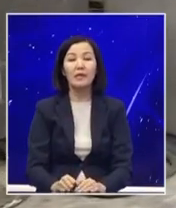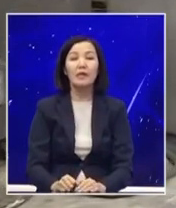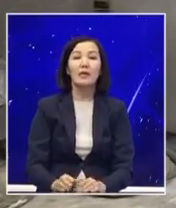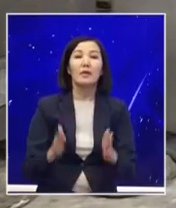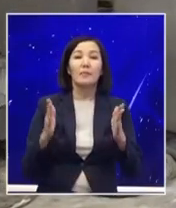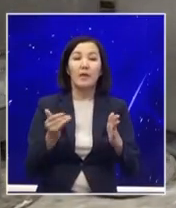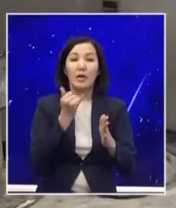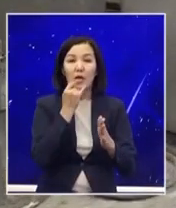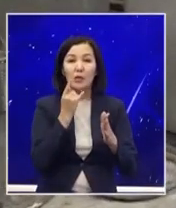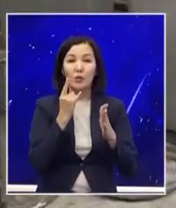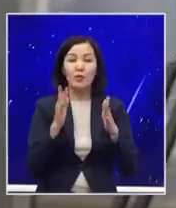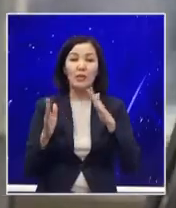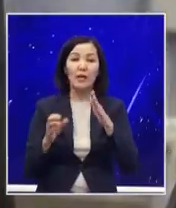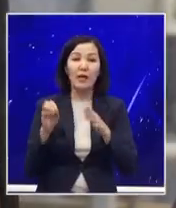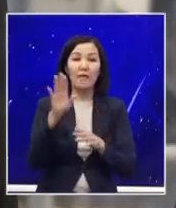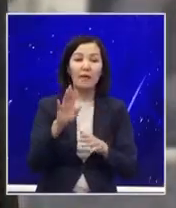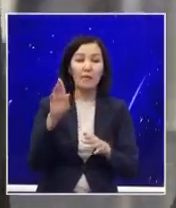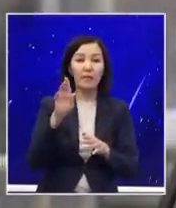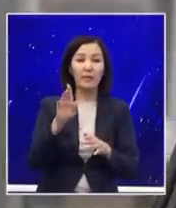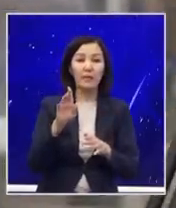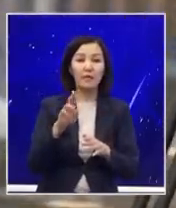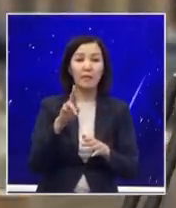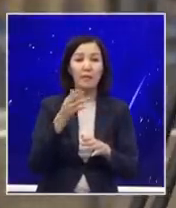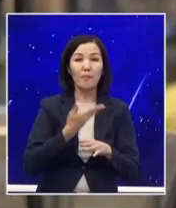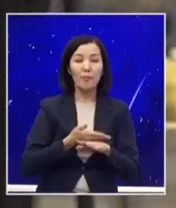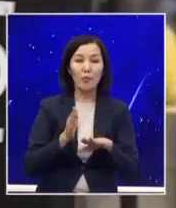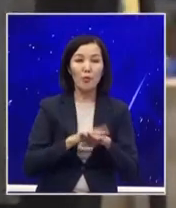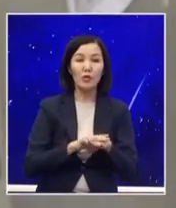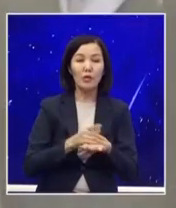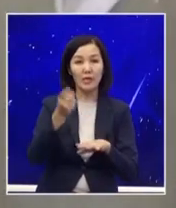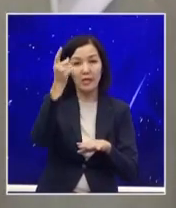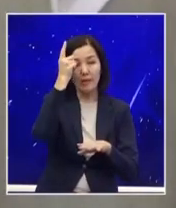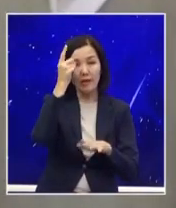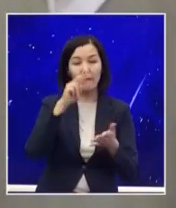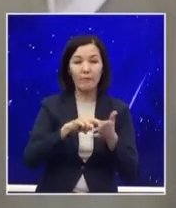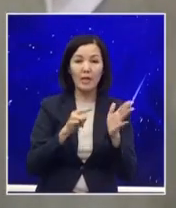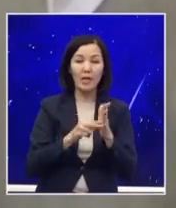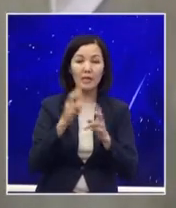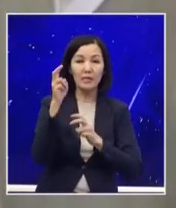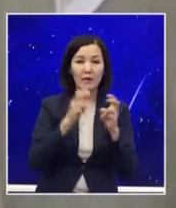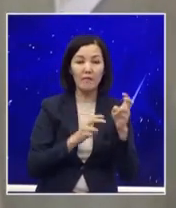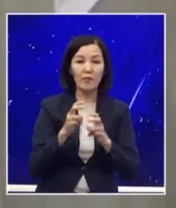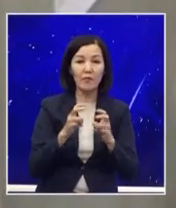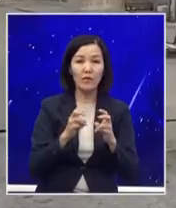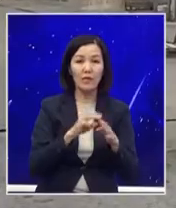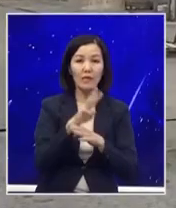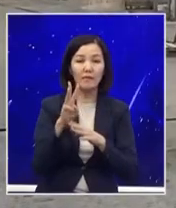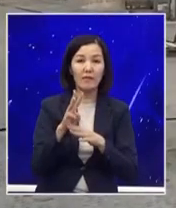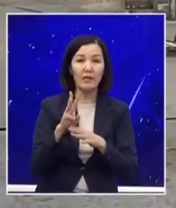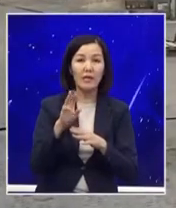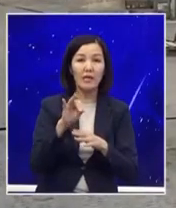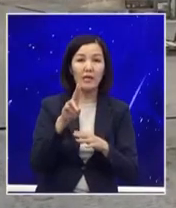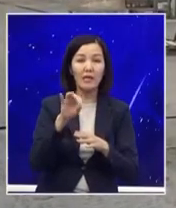«Кайнар» поставляется в такие европейские страны, как Польша и Германия. В планах руководства завода и освоение рынка